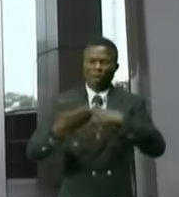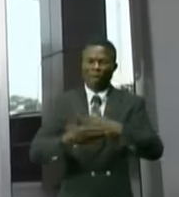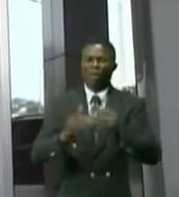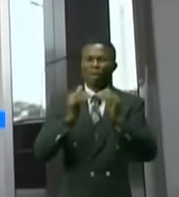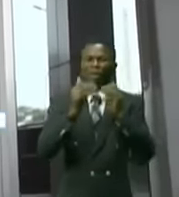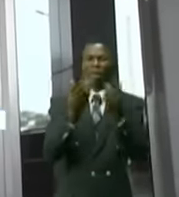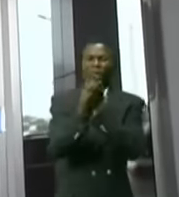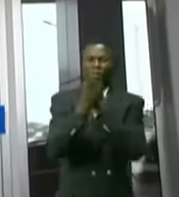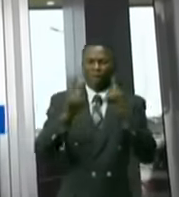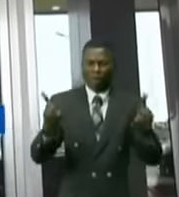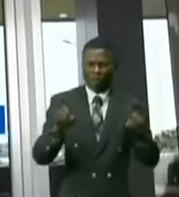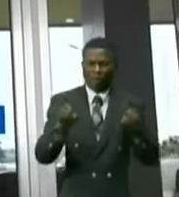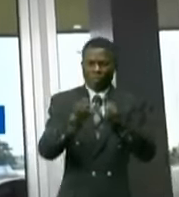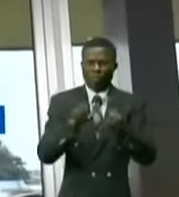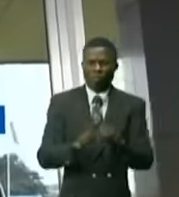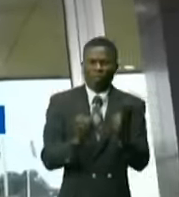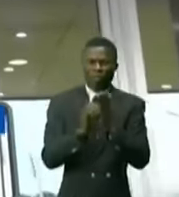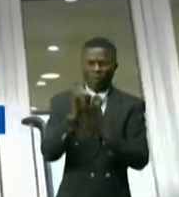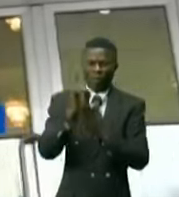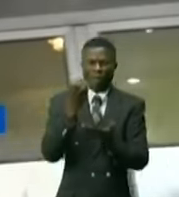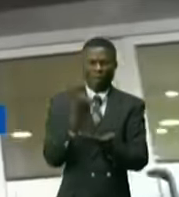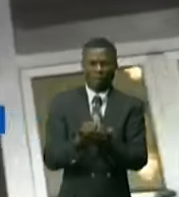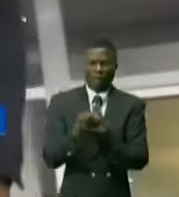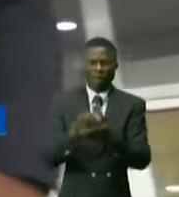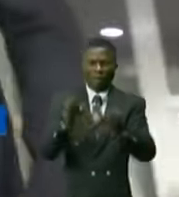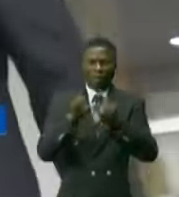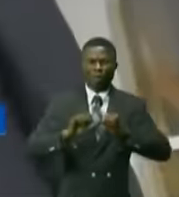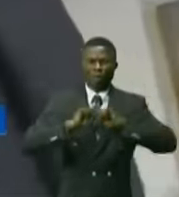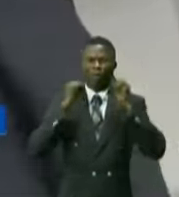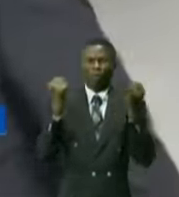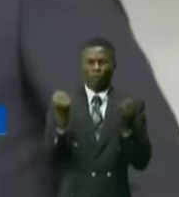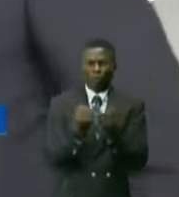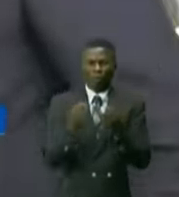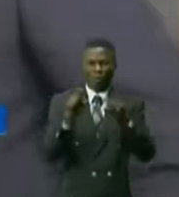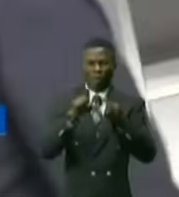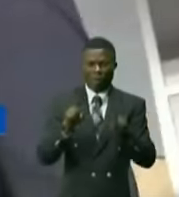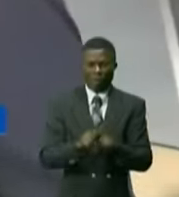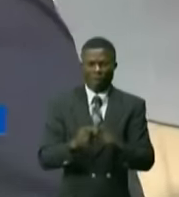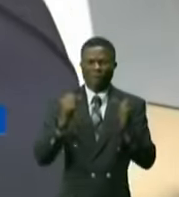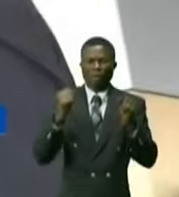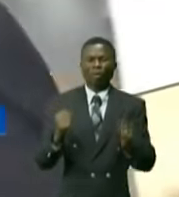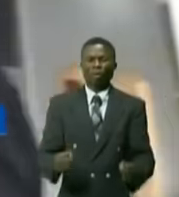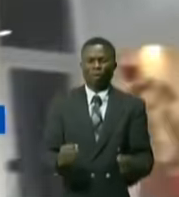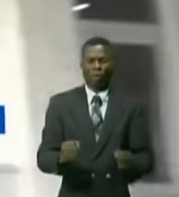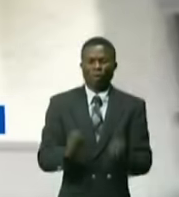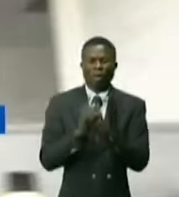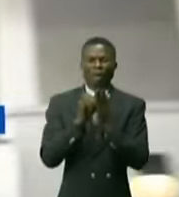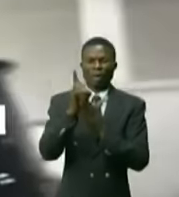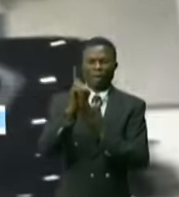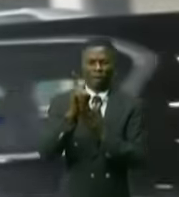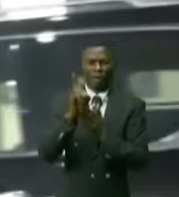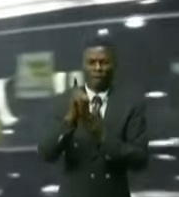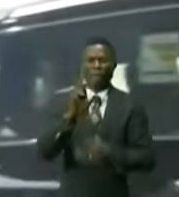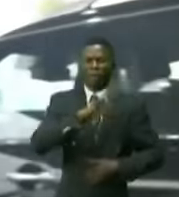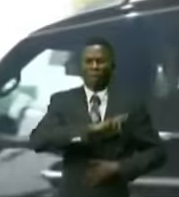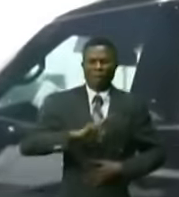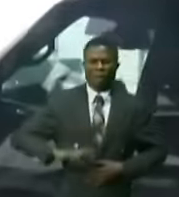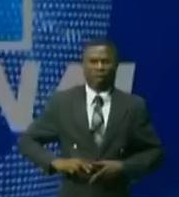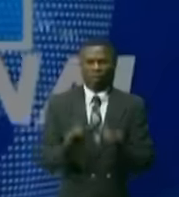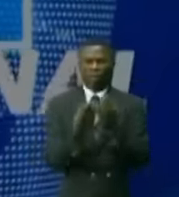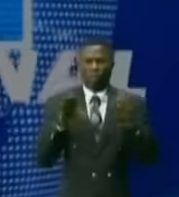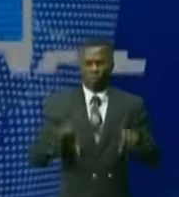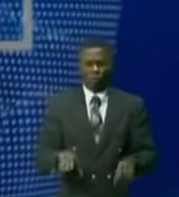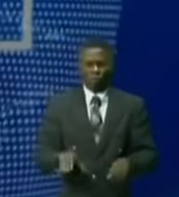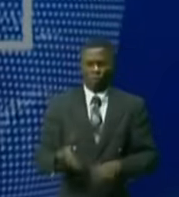de la démocratie, l'émergence économique et sociale, et aussi à la stabilité et au développement de la RDC.